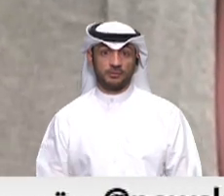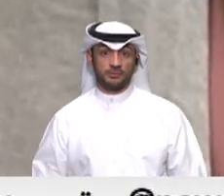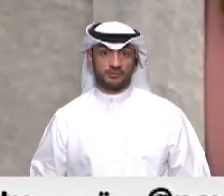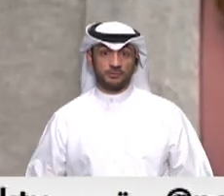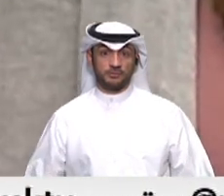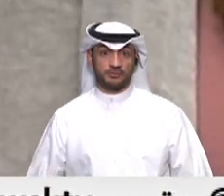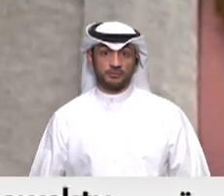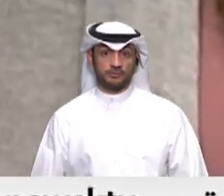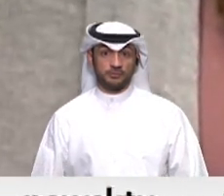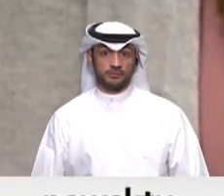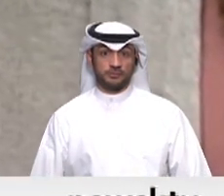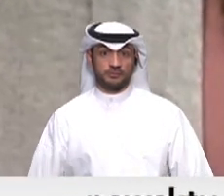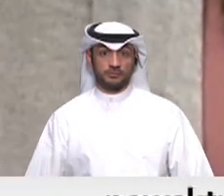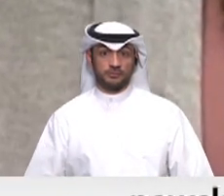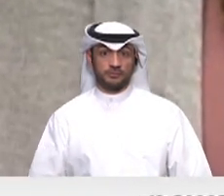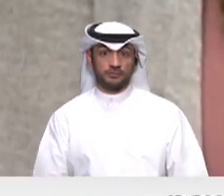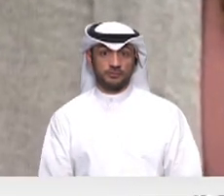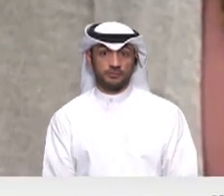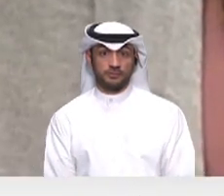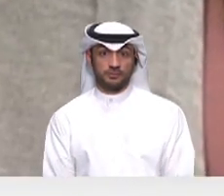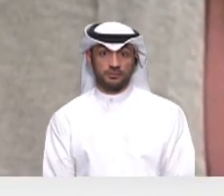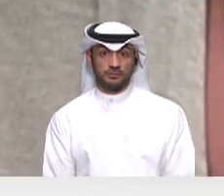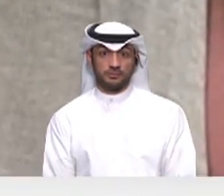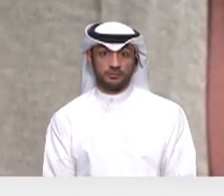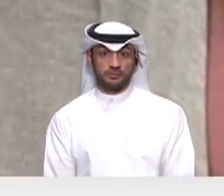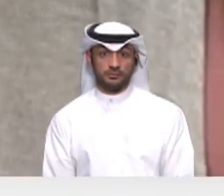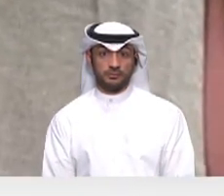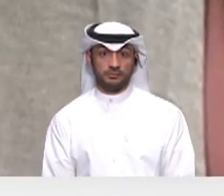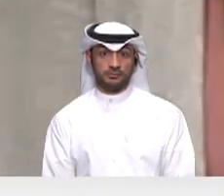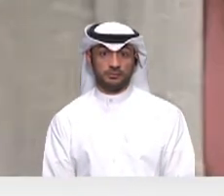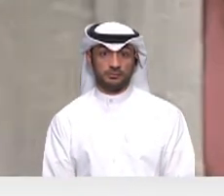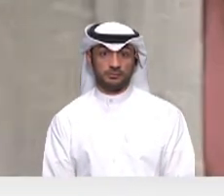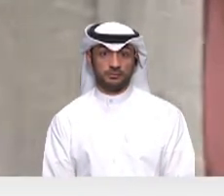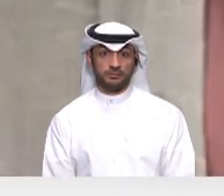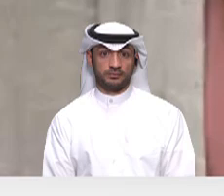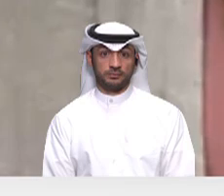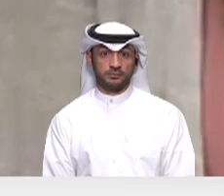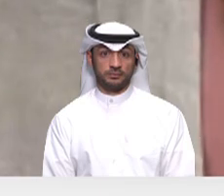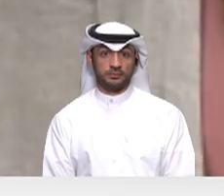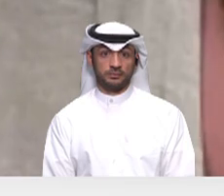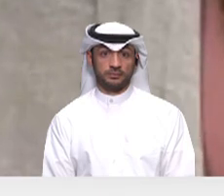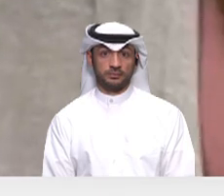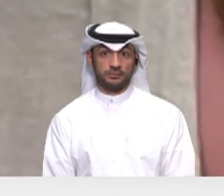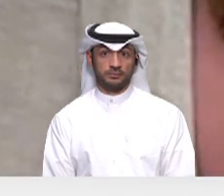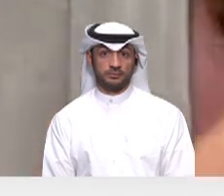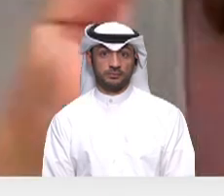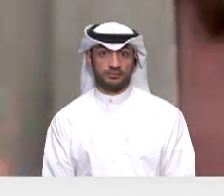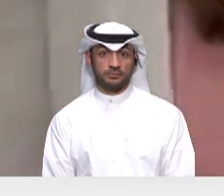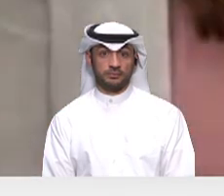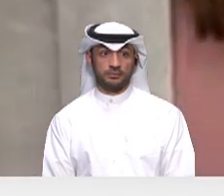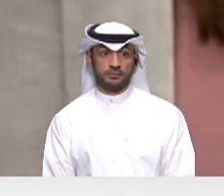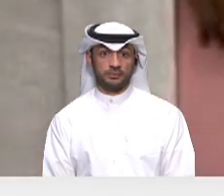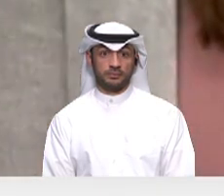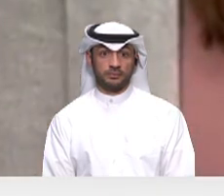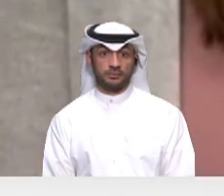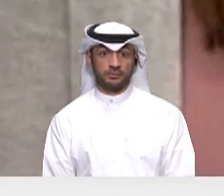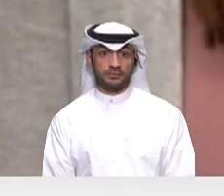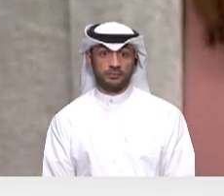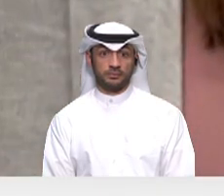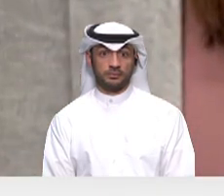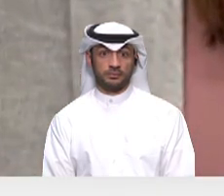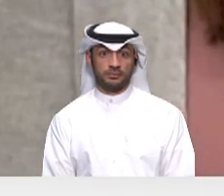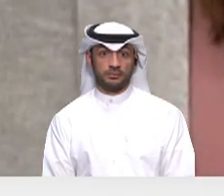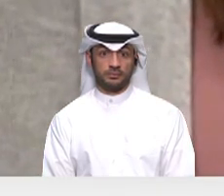اللبنانية. بعد أن كان الهدوء عاد بعد ظهر اليوم إلى الضاحية الجنوبية لبيروت التي عادت إلى